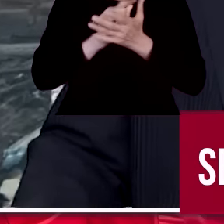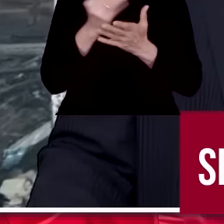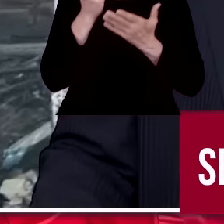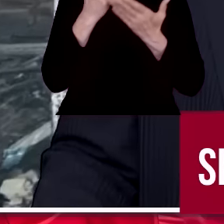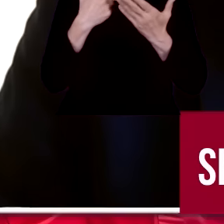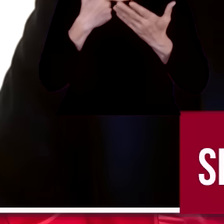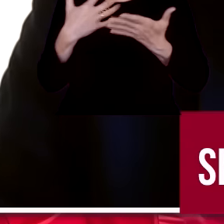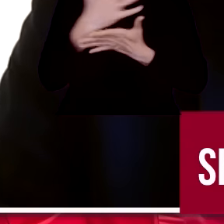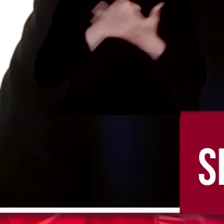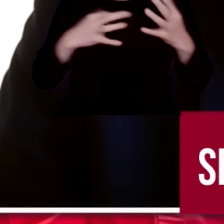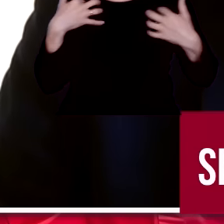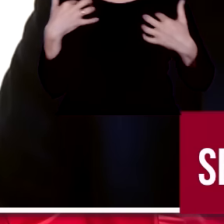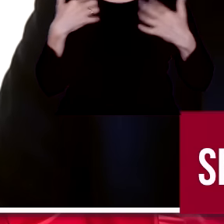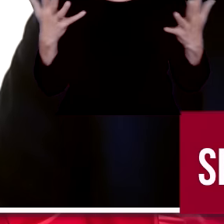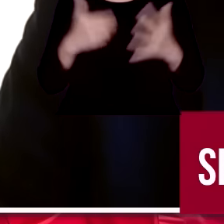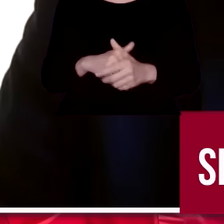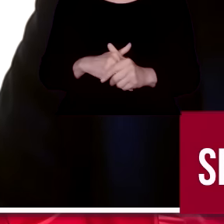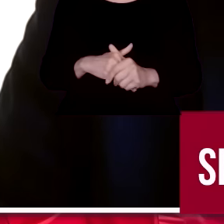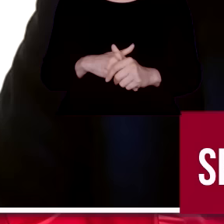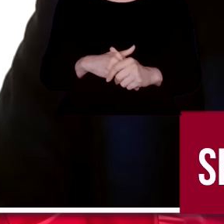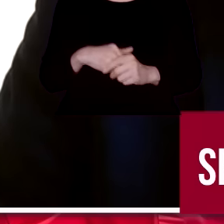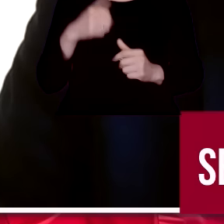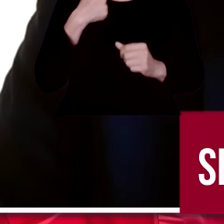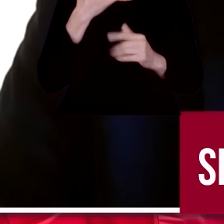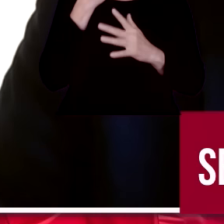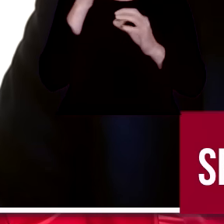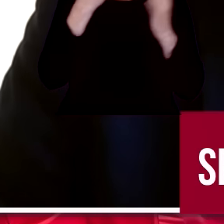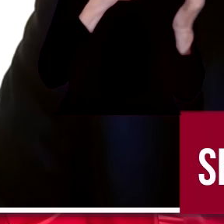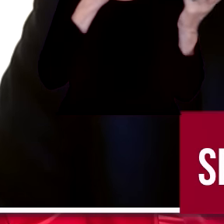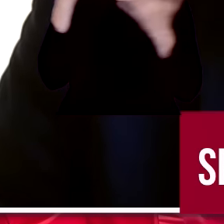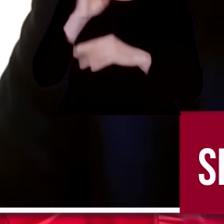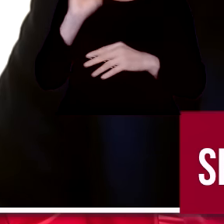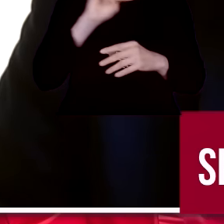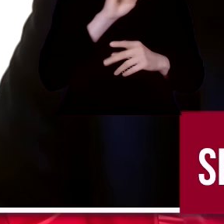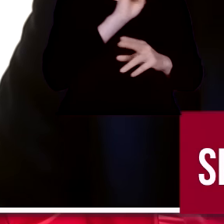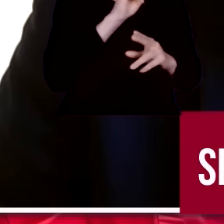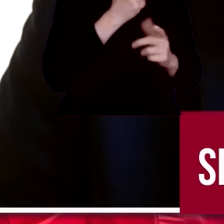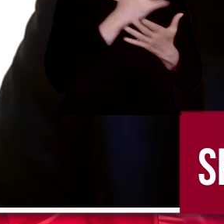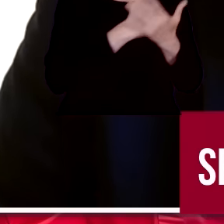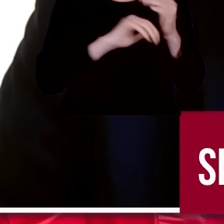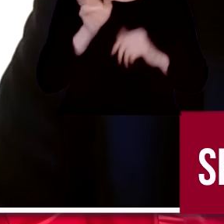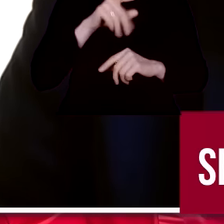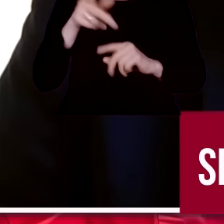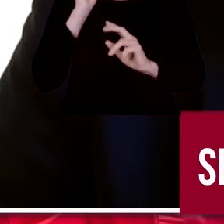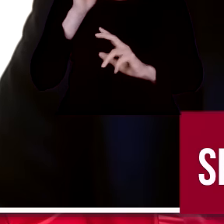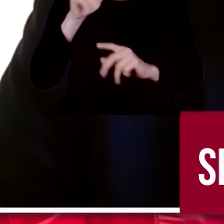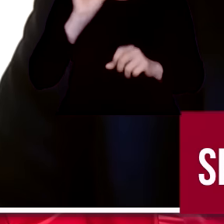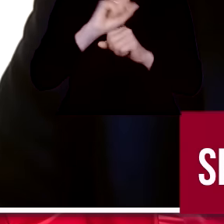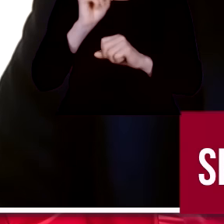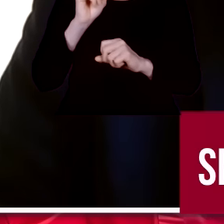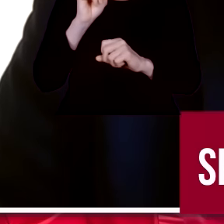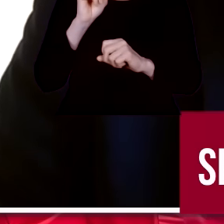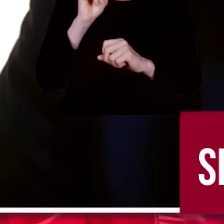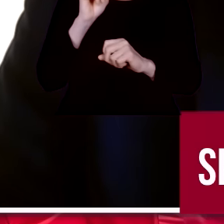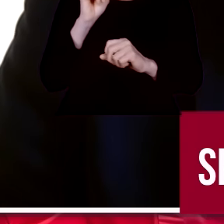pożarze nie m mówimy o pożarze także powodów kto mógłby być ewentualnie zainteresowany takim pożarem